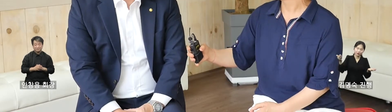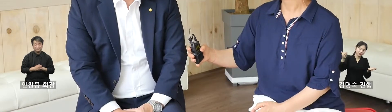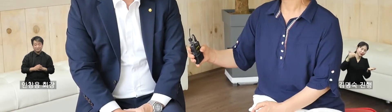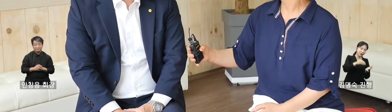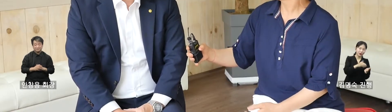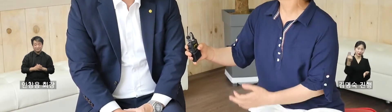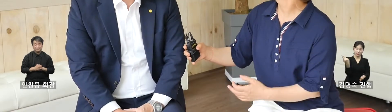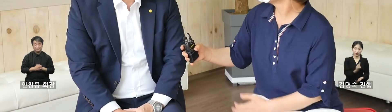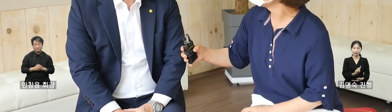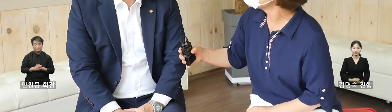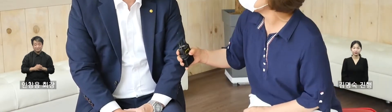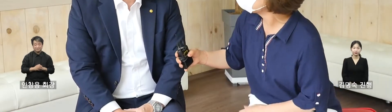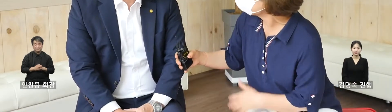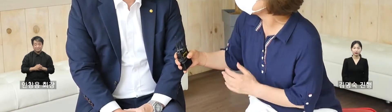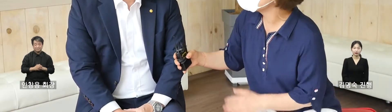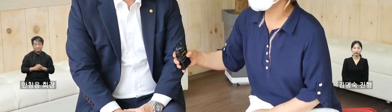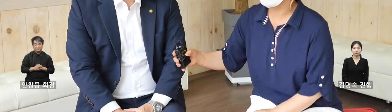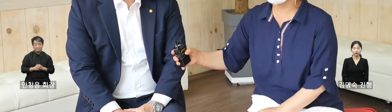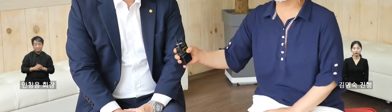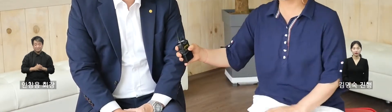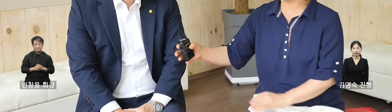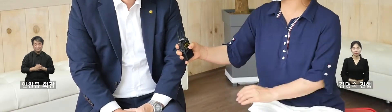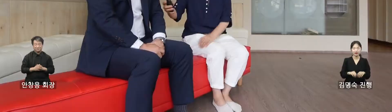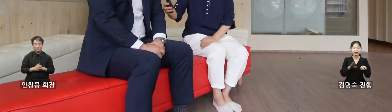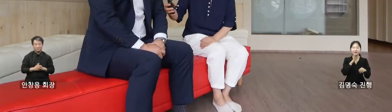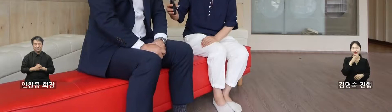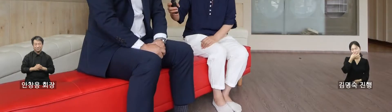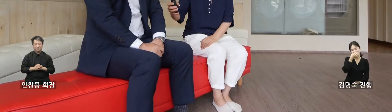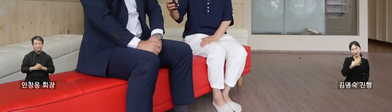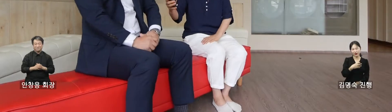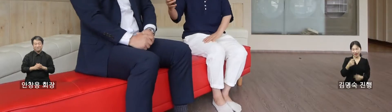네. 약물 골 뻔했어요, 목동.